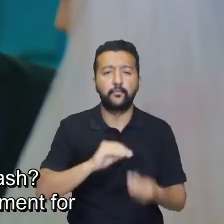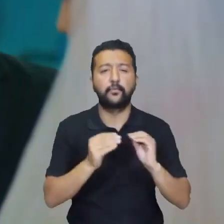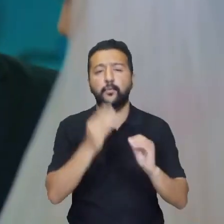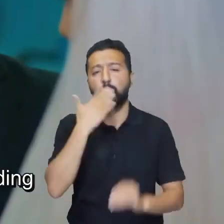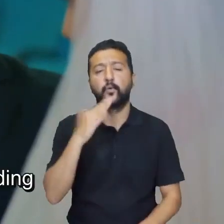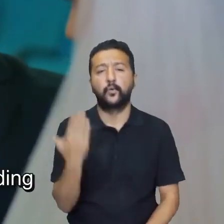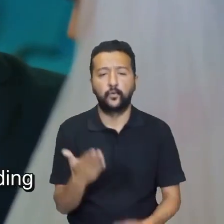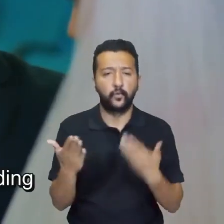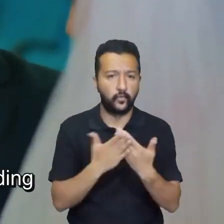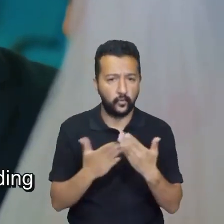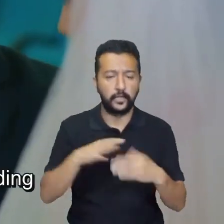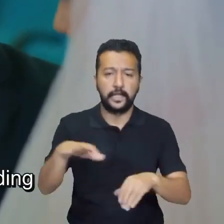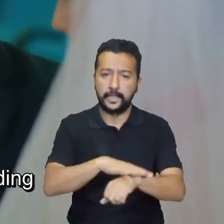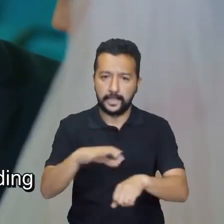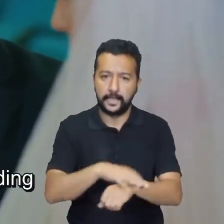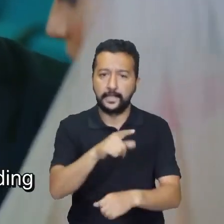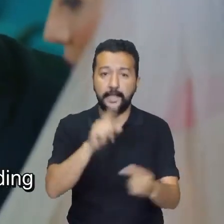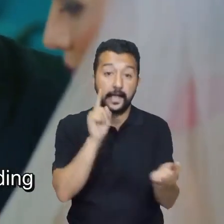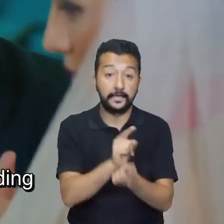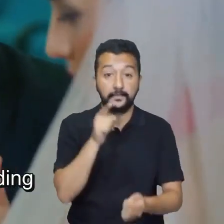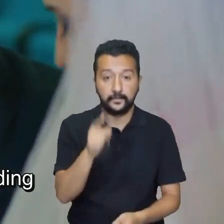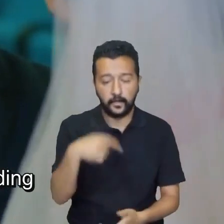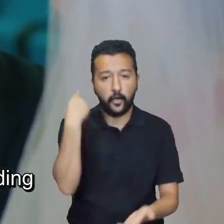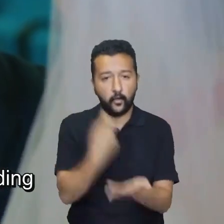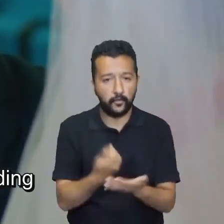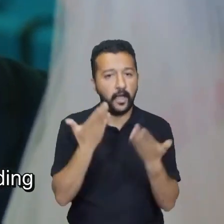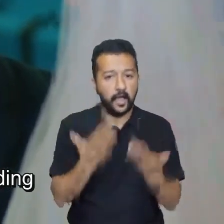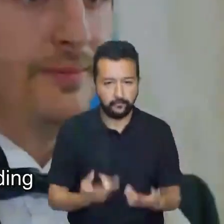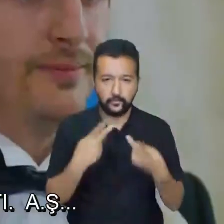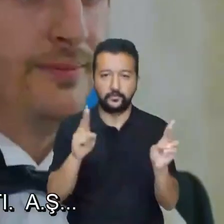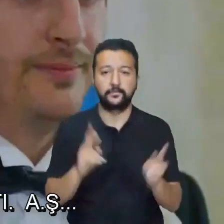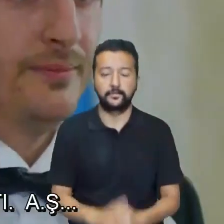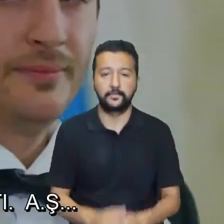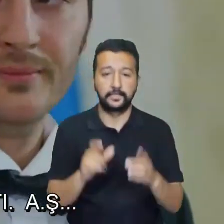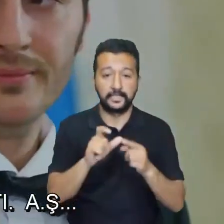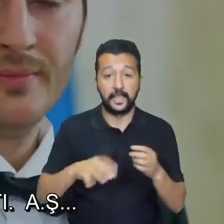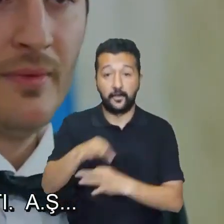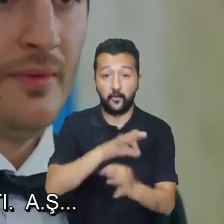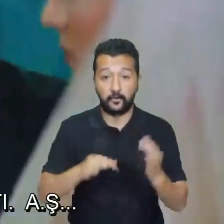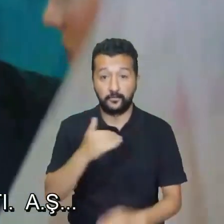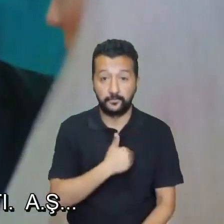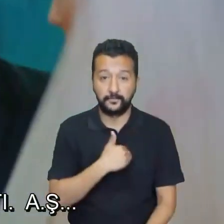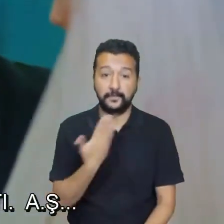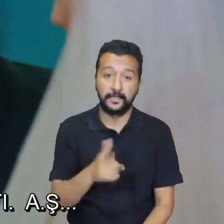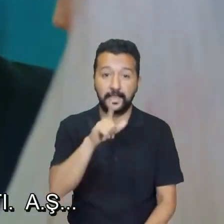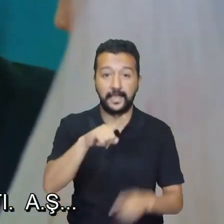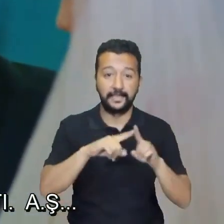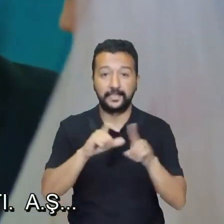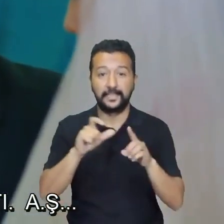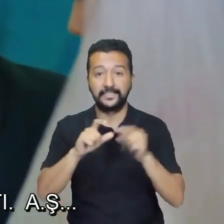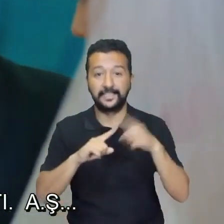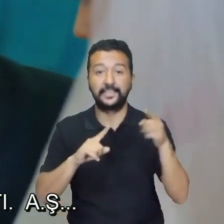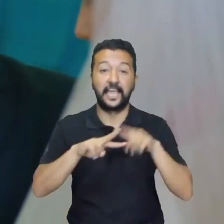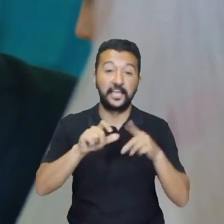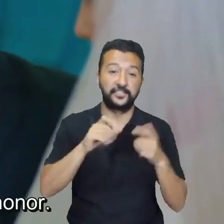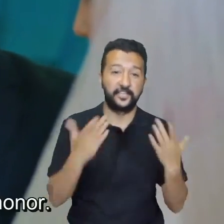yok. Düğünde takılan takılar karşılığında ödeme kabul ediyoruz. Şener Organizasyon, LTD,